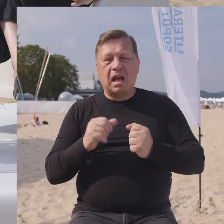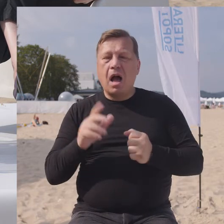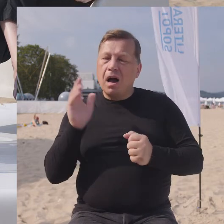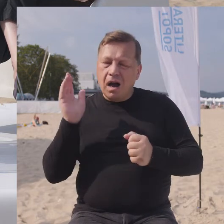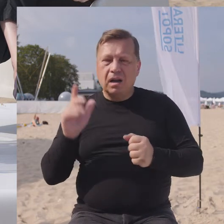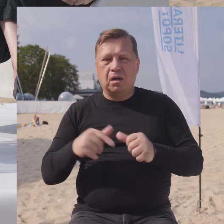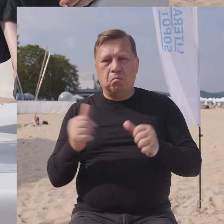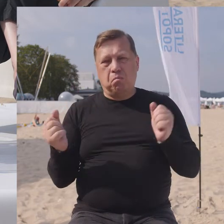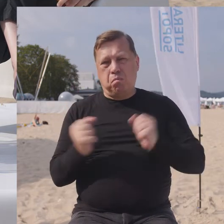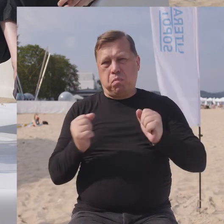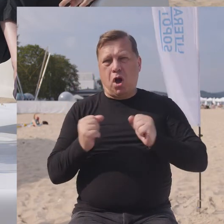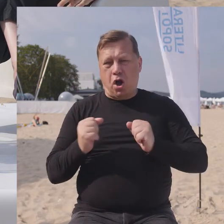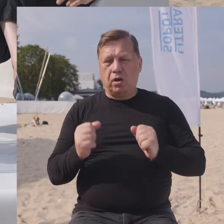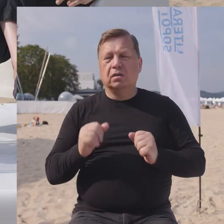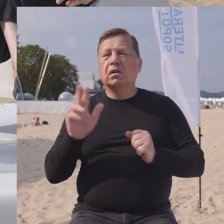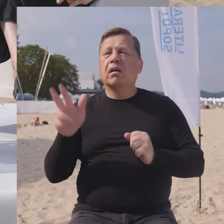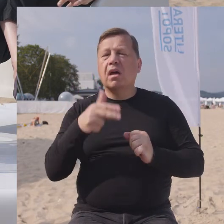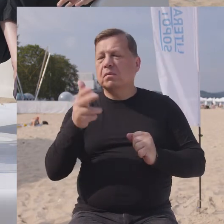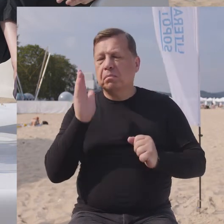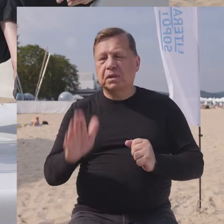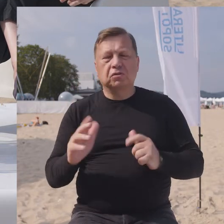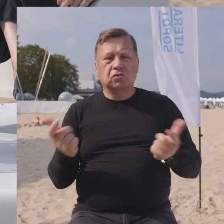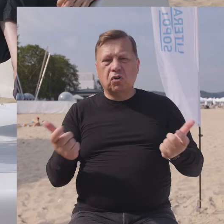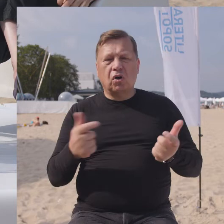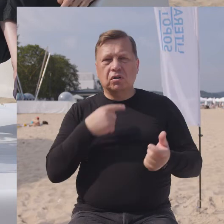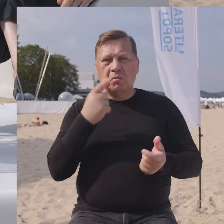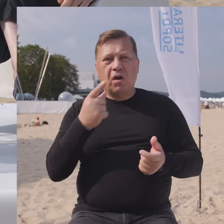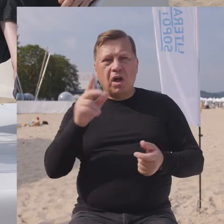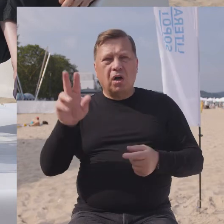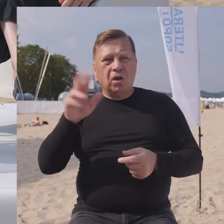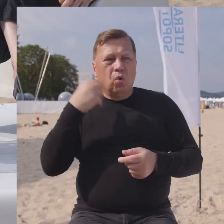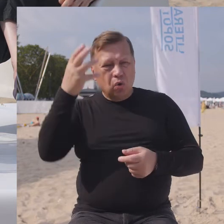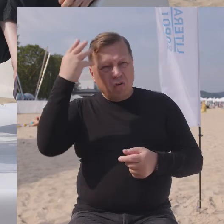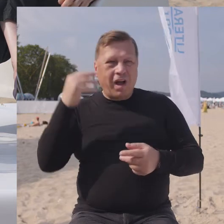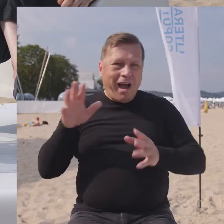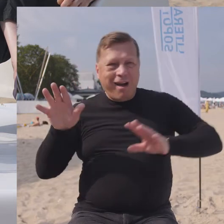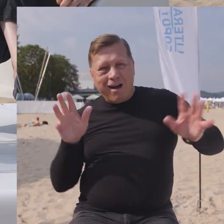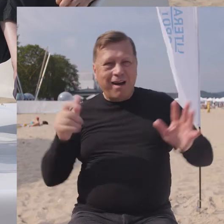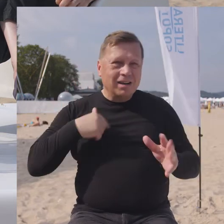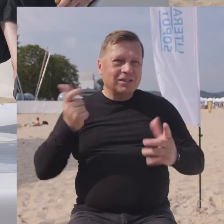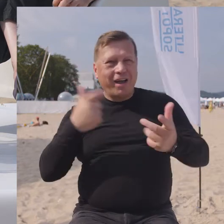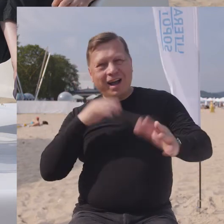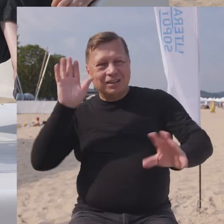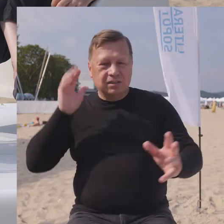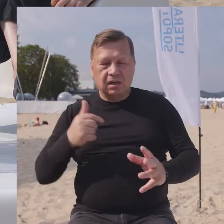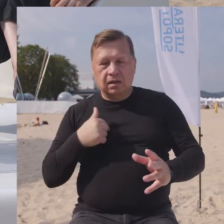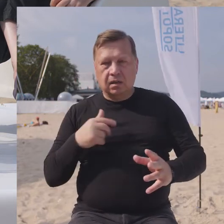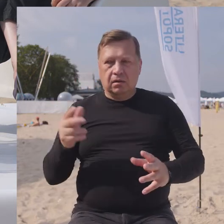karykaturą z samej siebie, że wlecę po prostu z tą różową grzywką i powiem, ej, siema, spoko, jestem super. A wszyscy tak, o